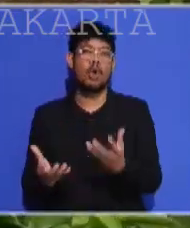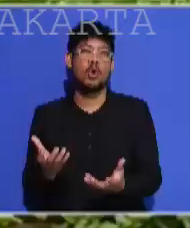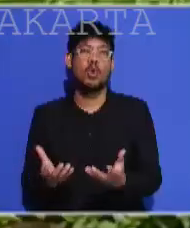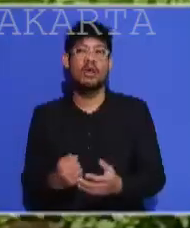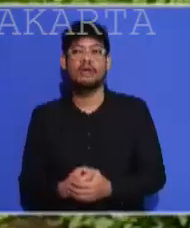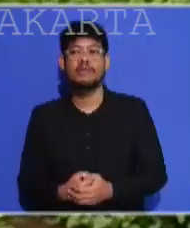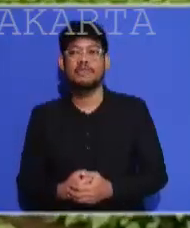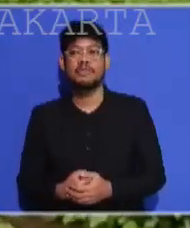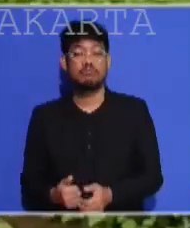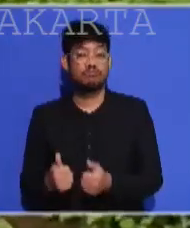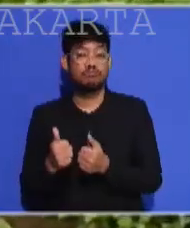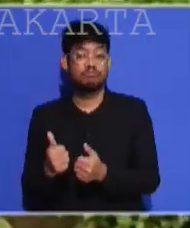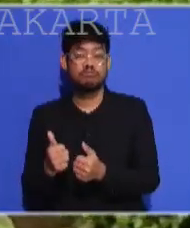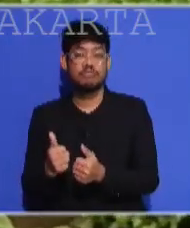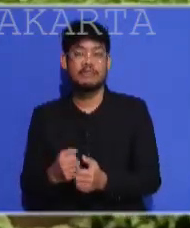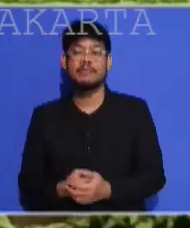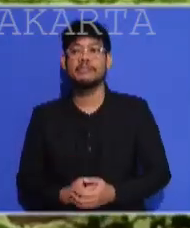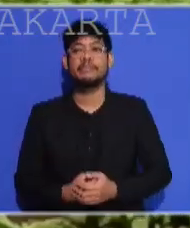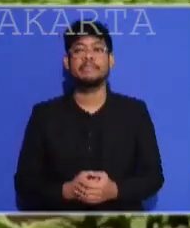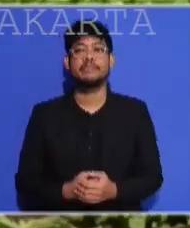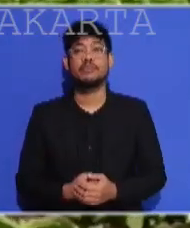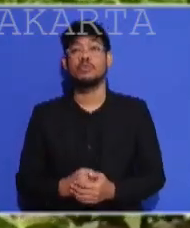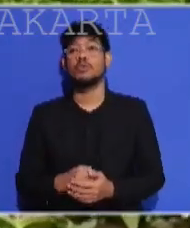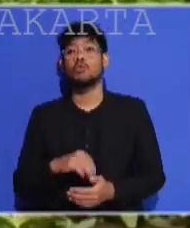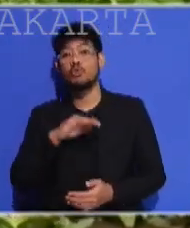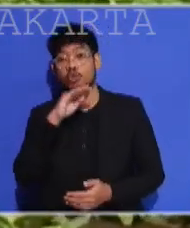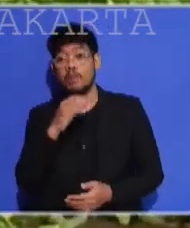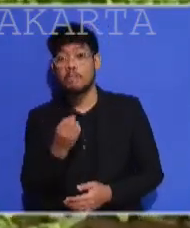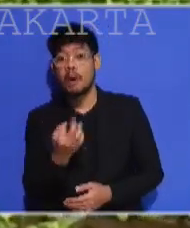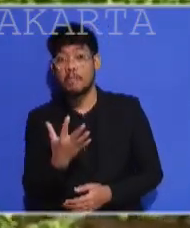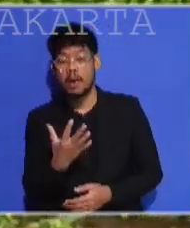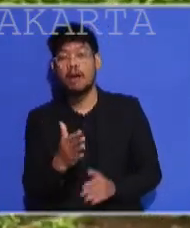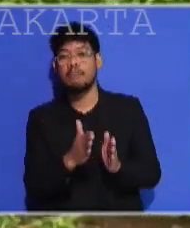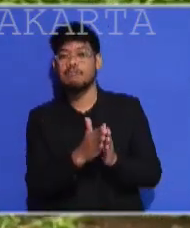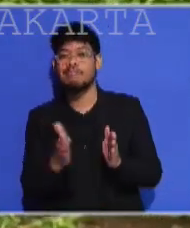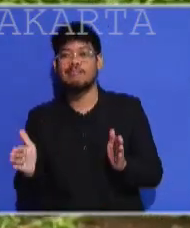panen menika saged katindakaken ngancik 8 wulan. Mekaten palapurnipun Chat Miko Hadi.